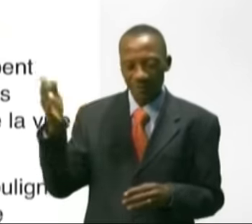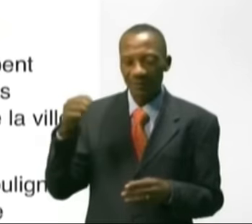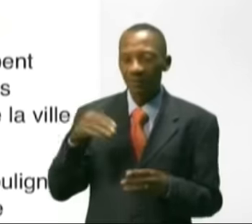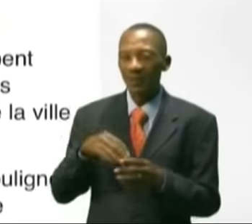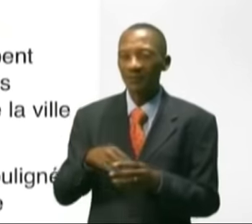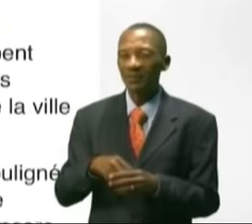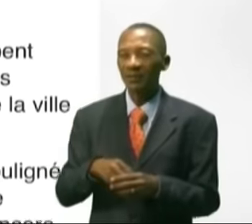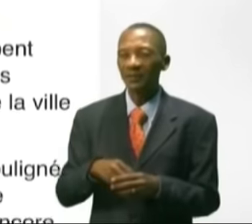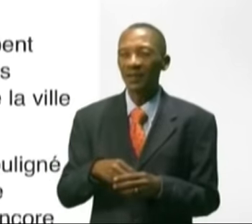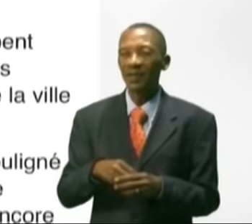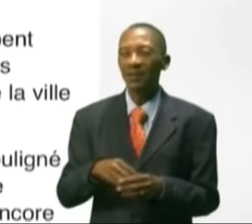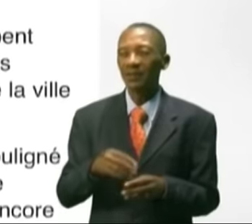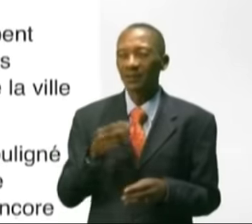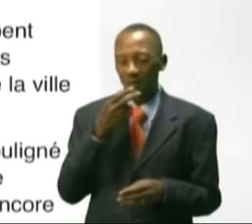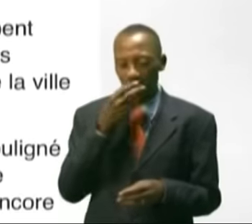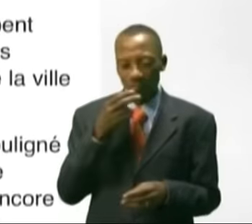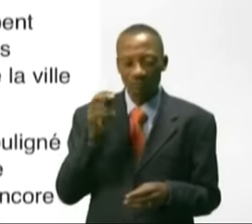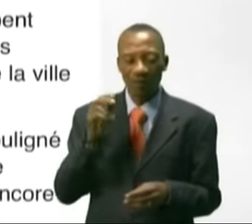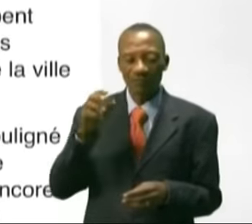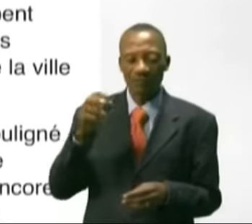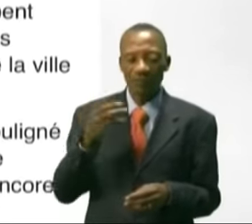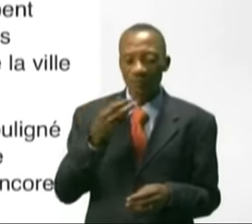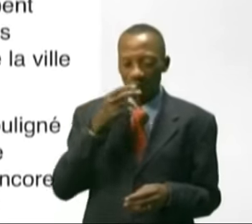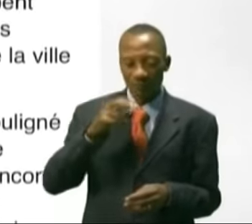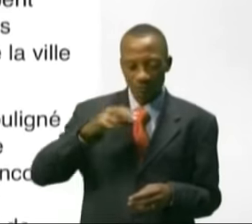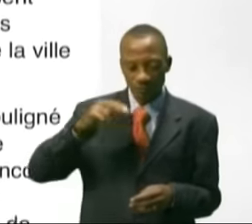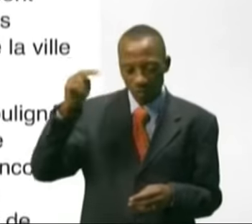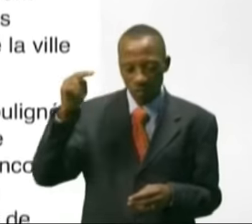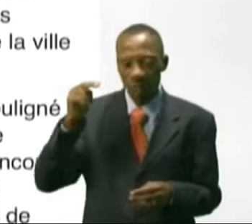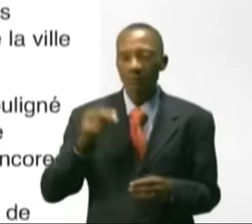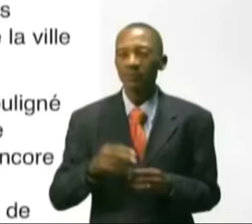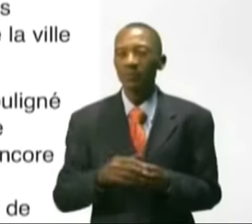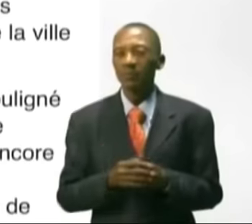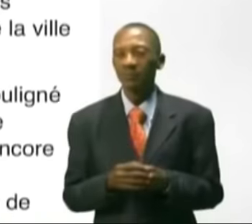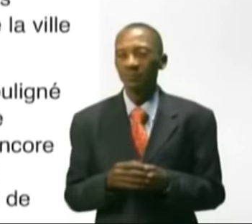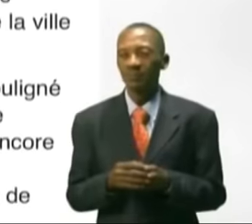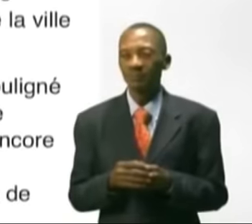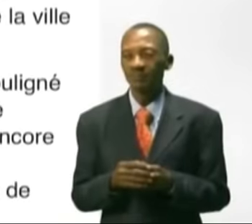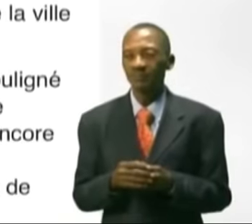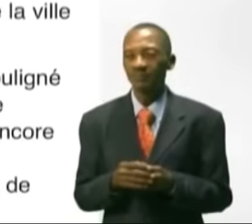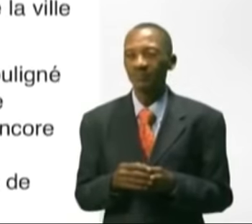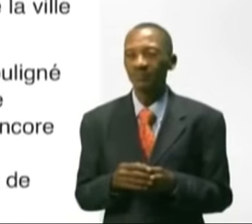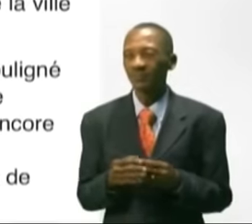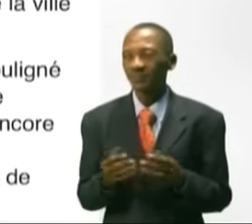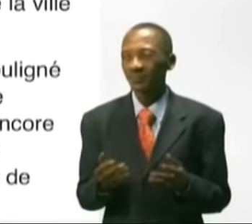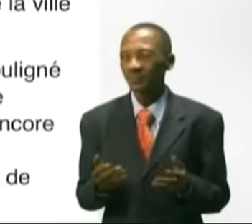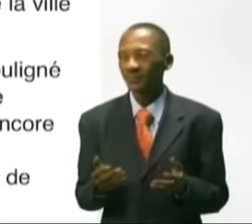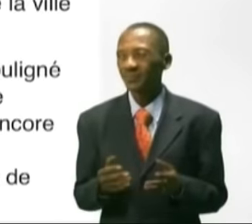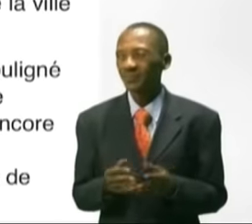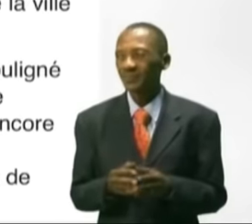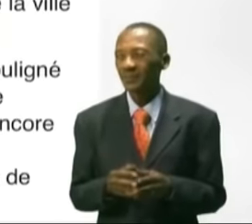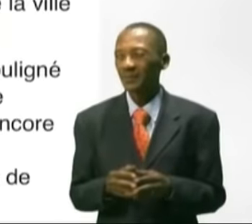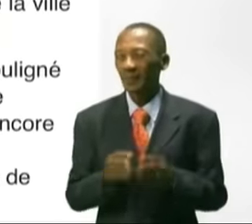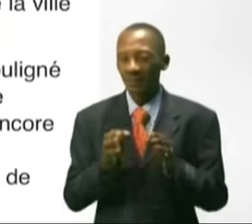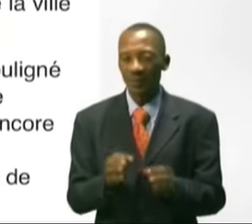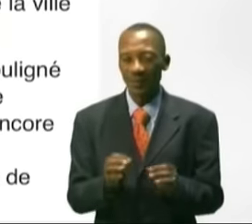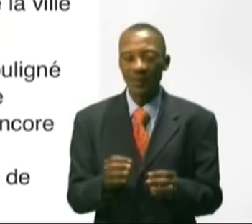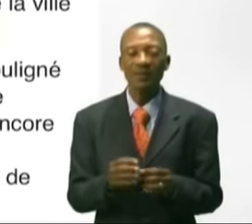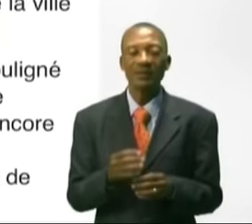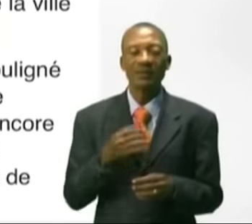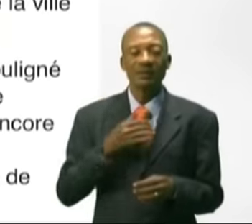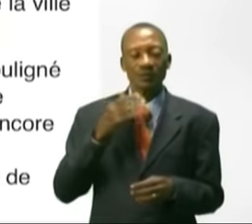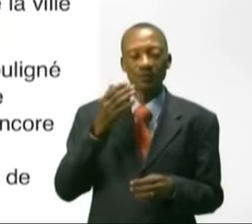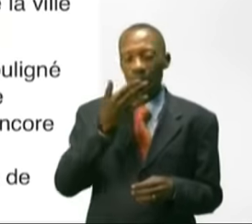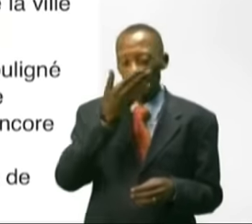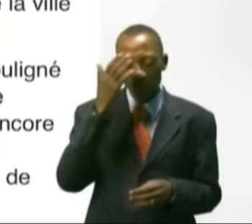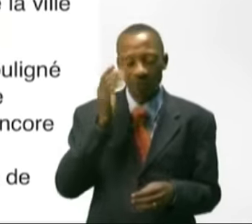D'après l'ONU, les soldats rwandais occupent des positions militaires clés, notamment les collines autour de Sake, à 25